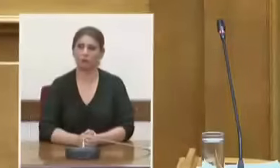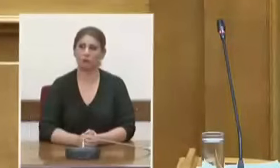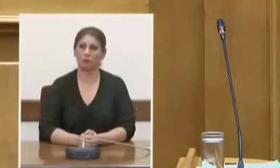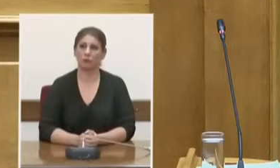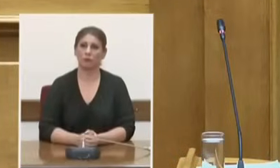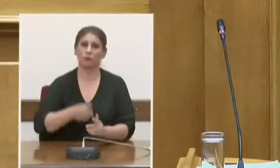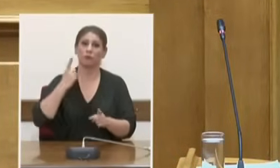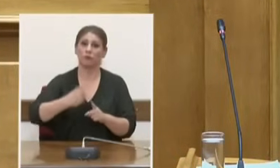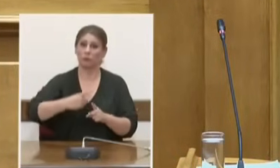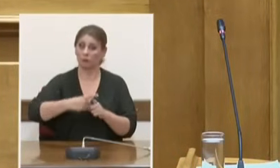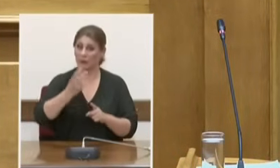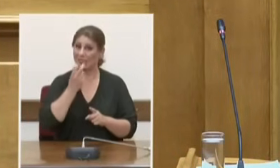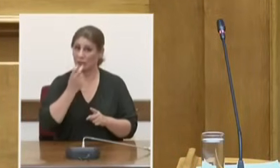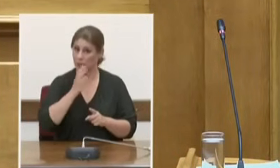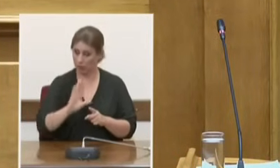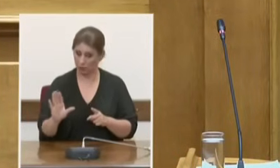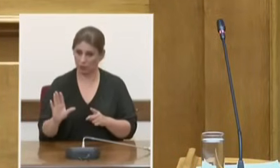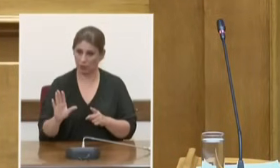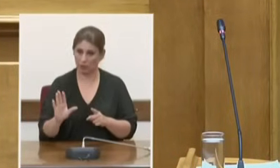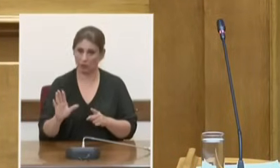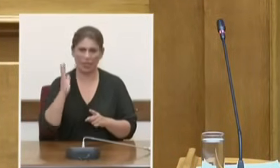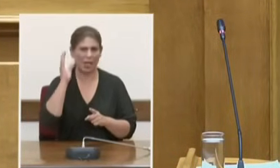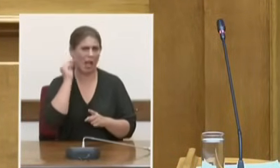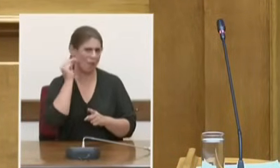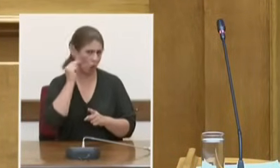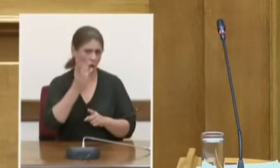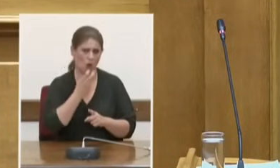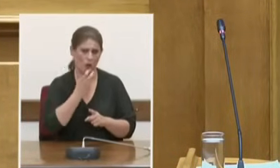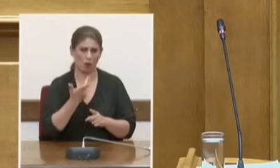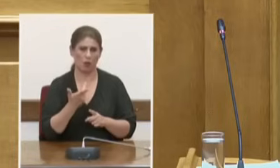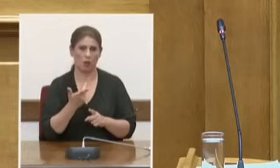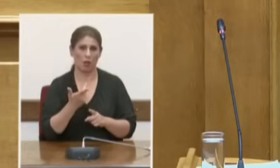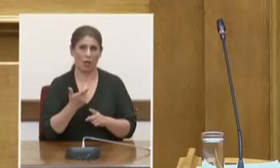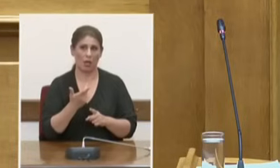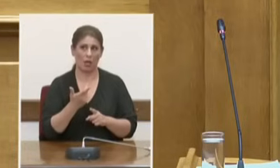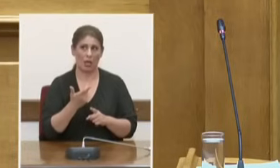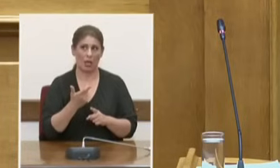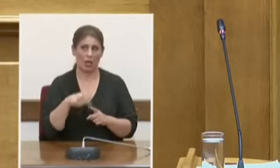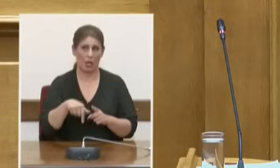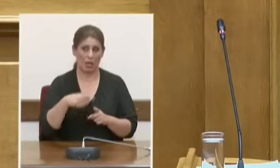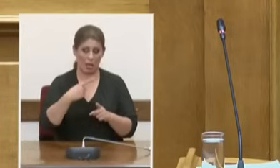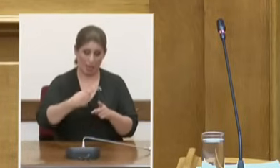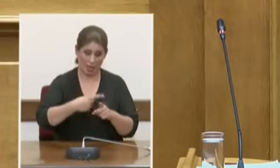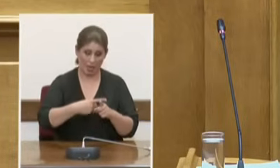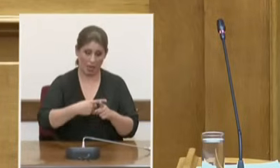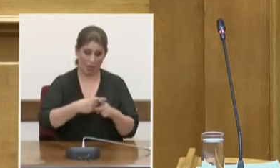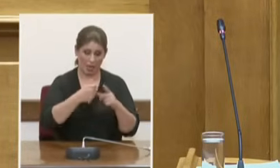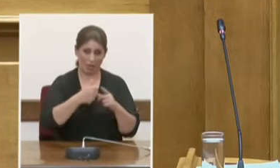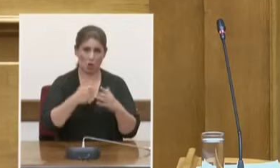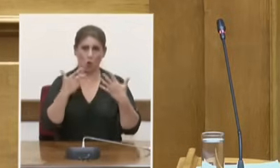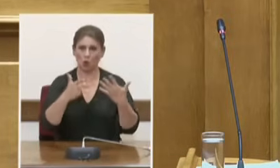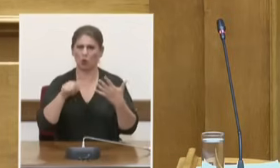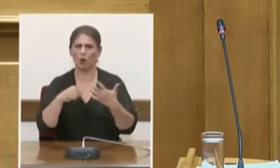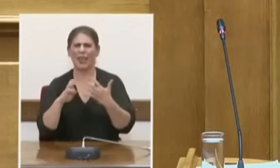Ελλάδα, σύμφωνα με τα τελευταία στοιχεία, 6,28 στην Ελλάδα, 8,98 στο Ηνωμένο